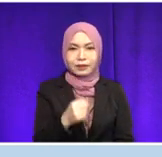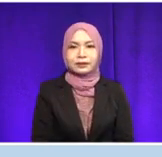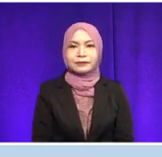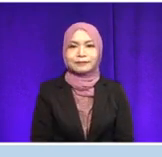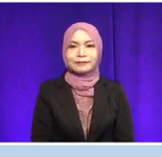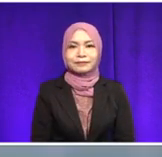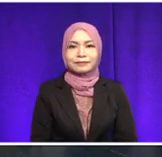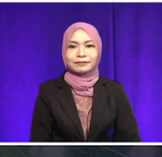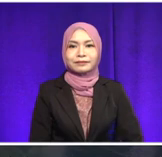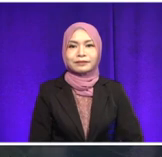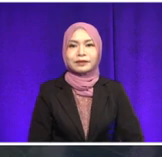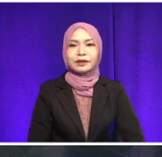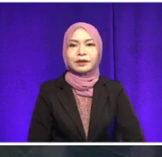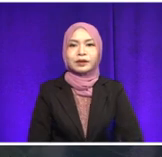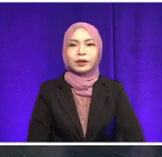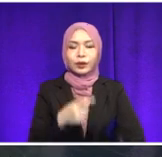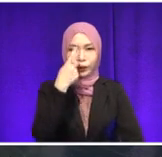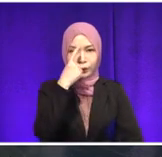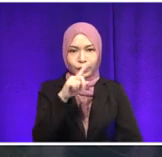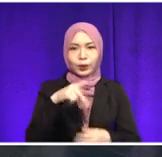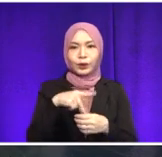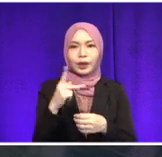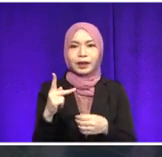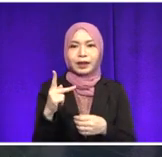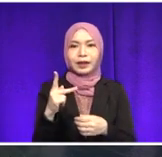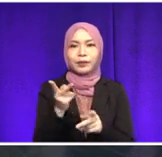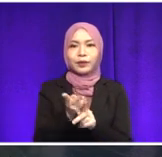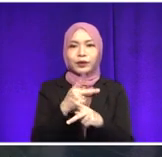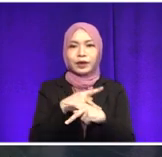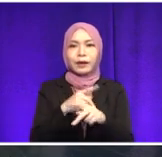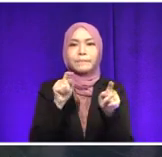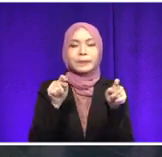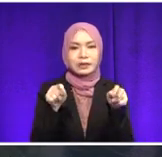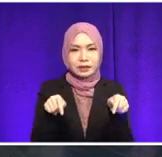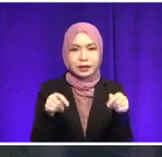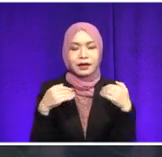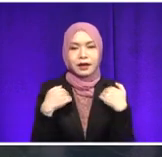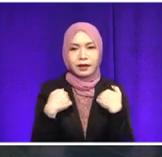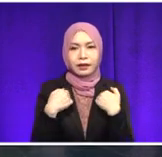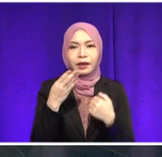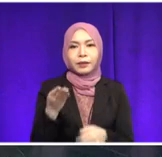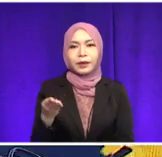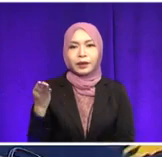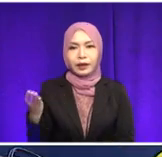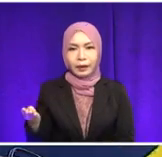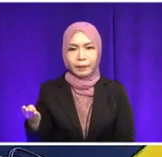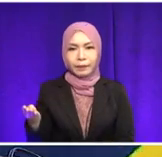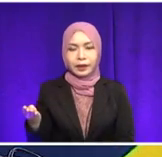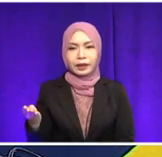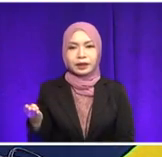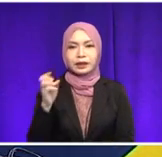Oke contohnya macam lampu tadi perlu ada beberapa seri lah